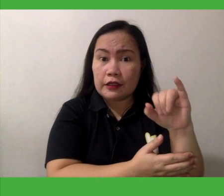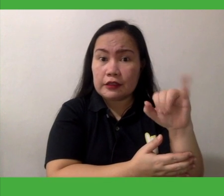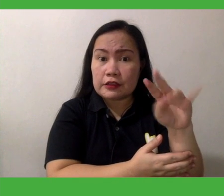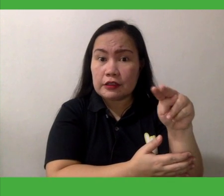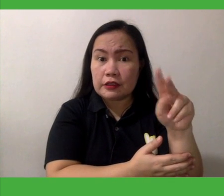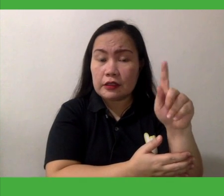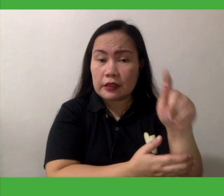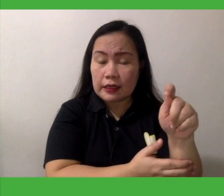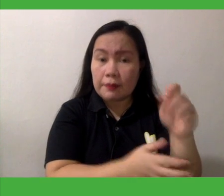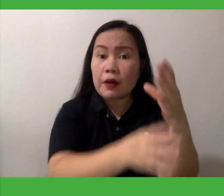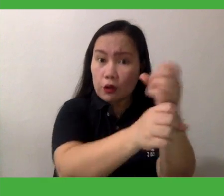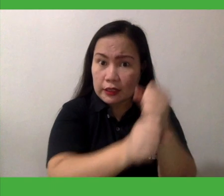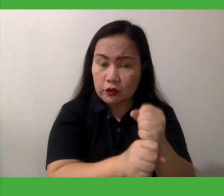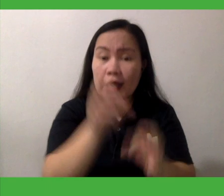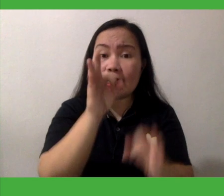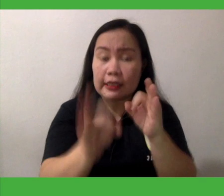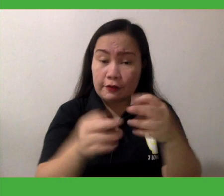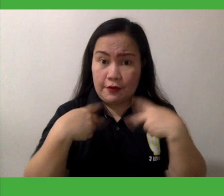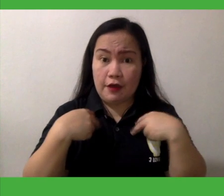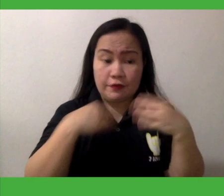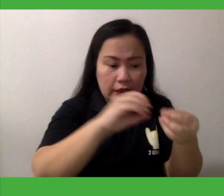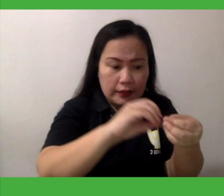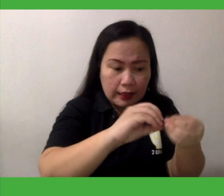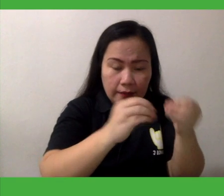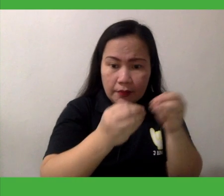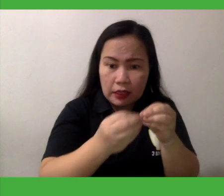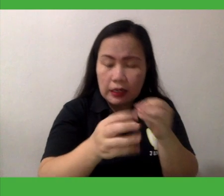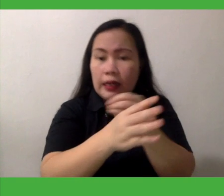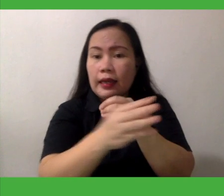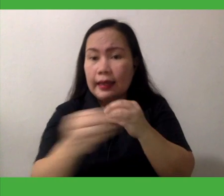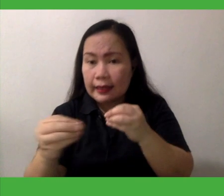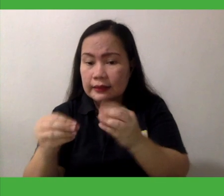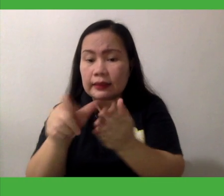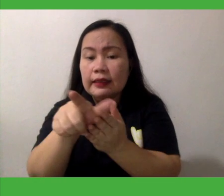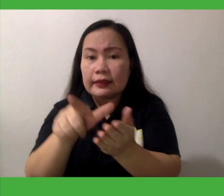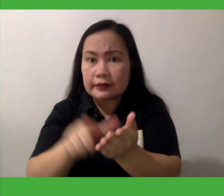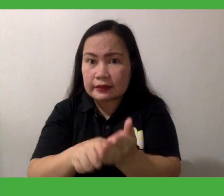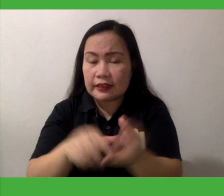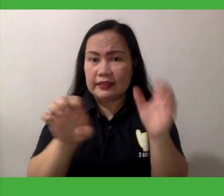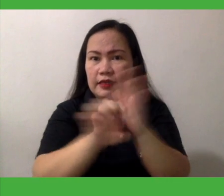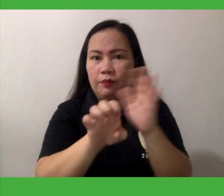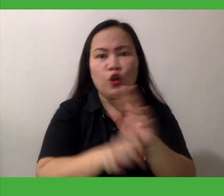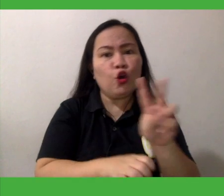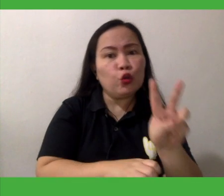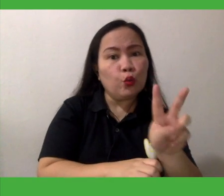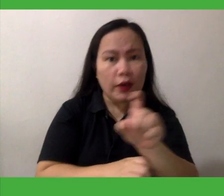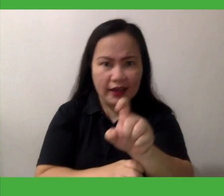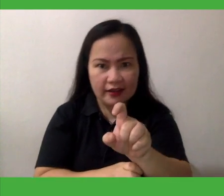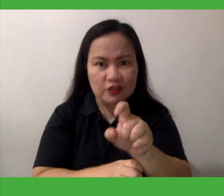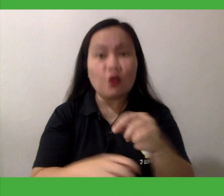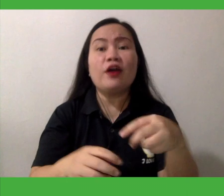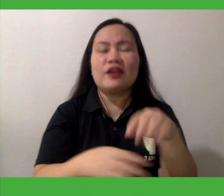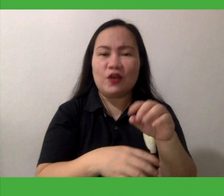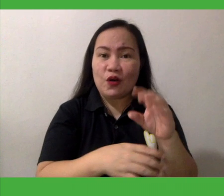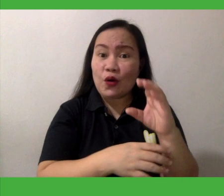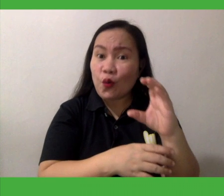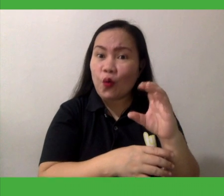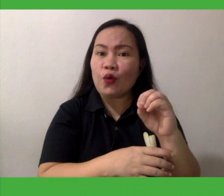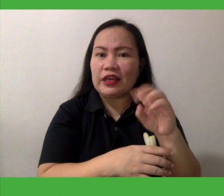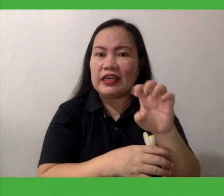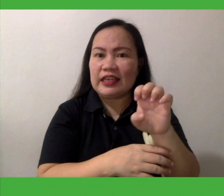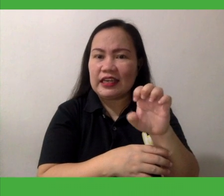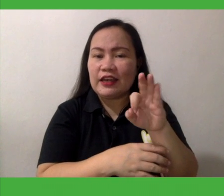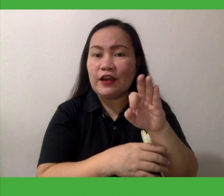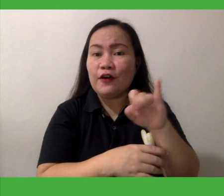ay makukuha lang po natin kapag meron po tayong number at letter na magkatabi. Okay?